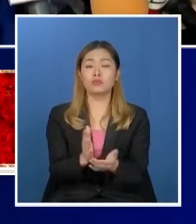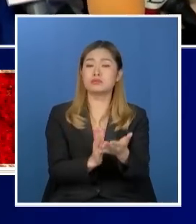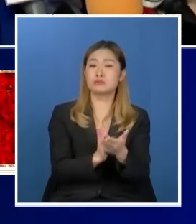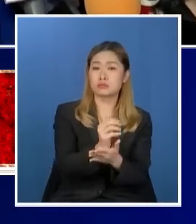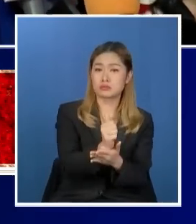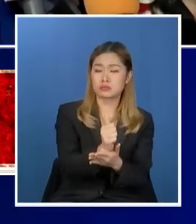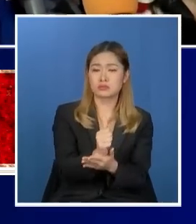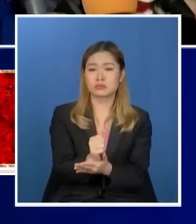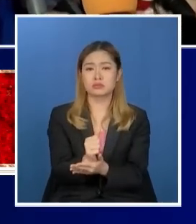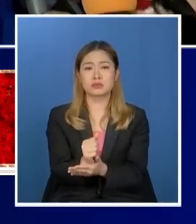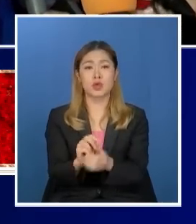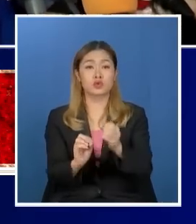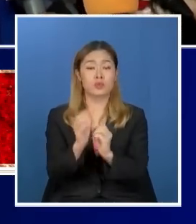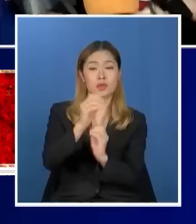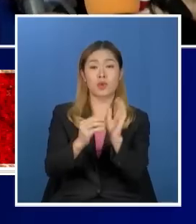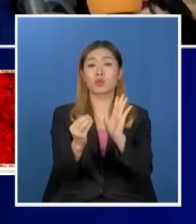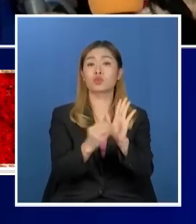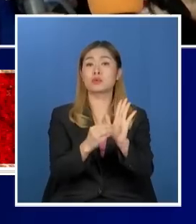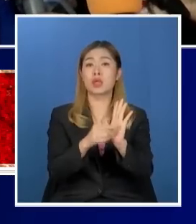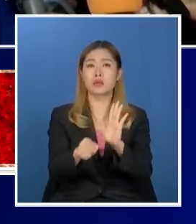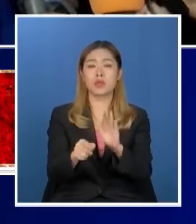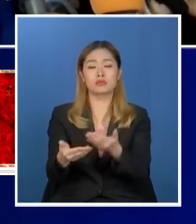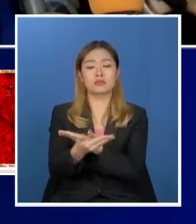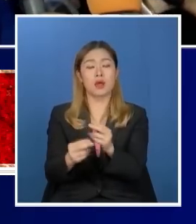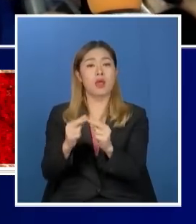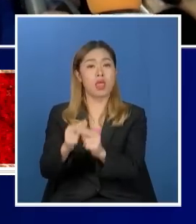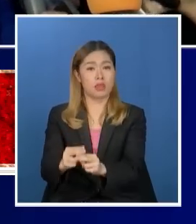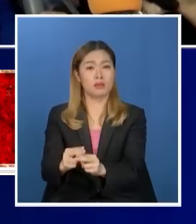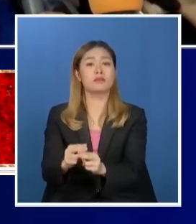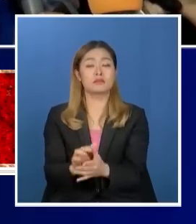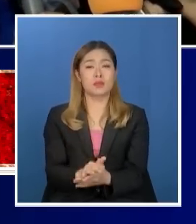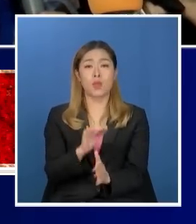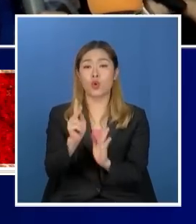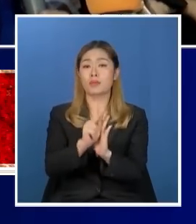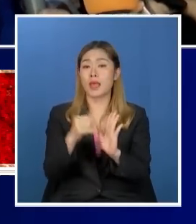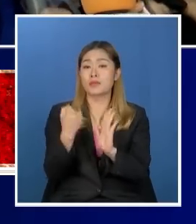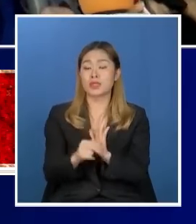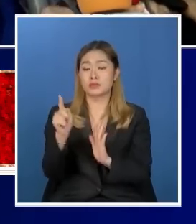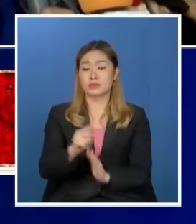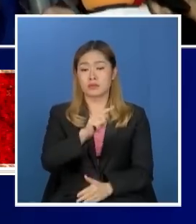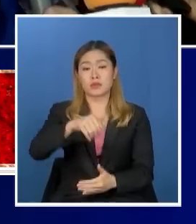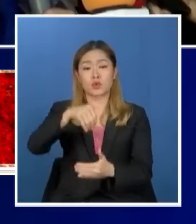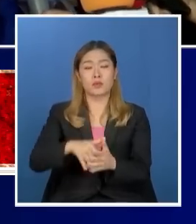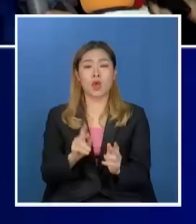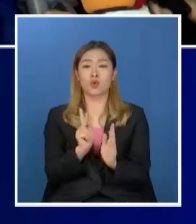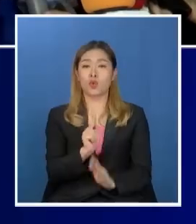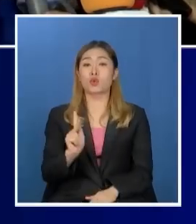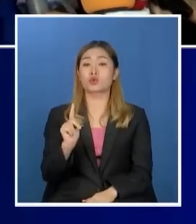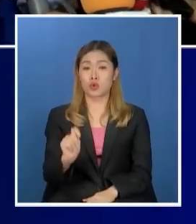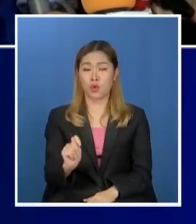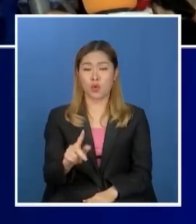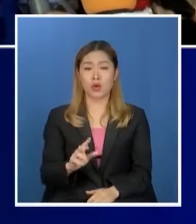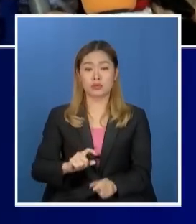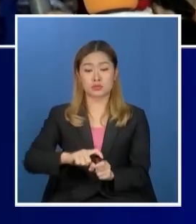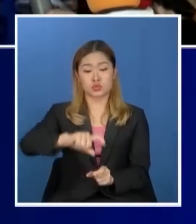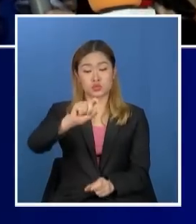เนี่ยทางด้านของเจ้าของสวนคือกทมจะเป็นคนพิจารณาเอาเองไม่ผิดกฎหมายเลือกตั้งคนละส่วนกกตตรงนี้บอกว่าอ่ะ